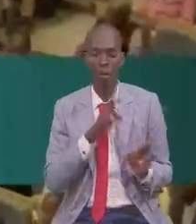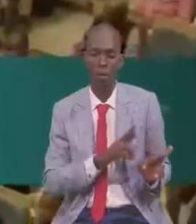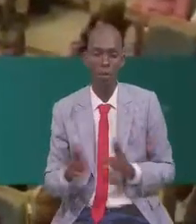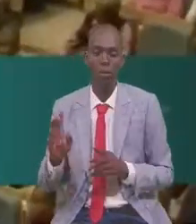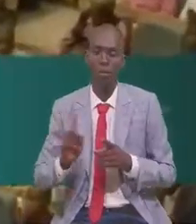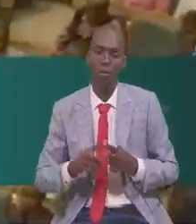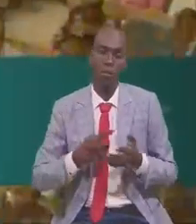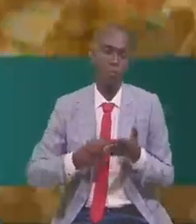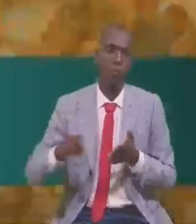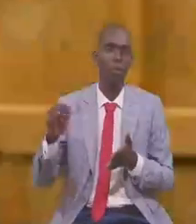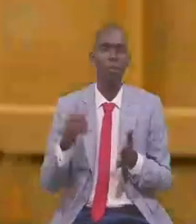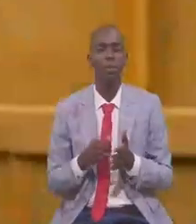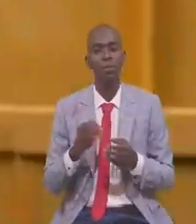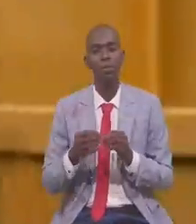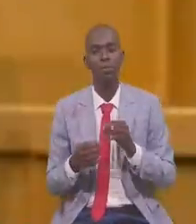Deuxièmement,